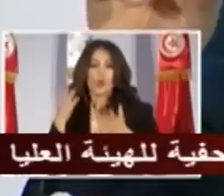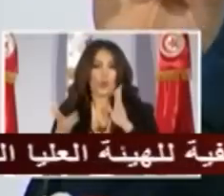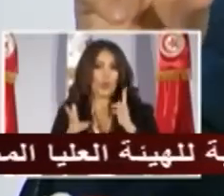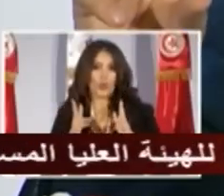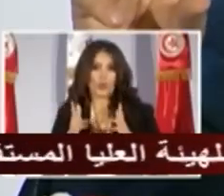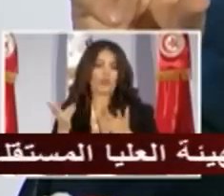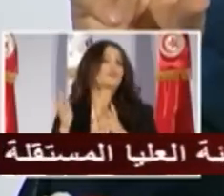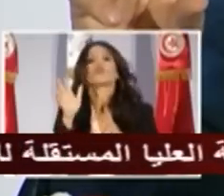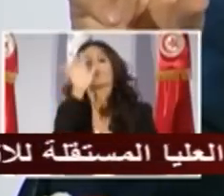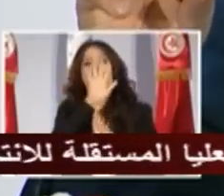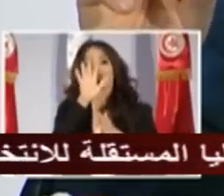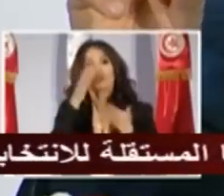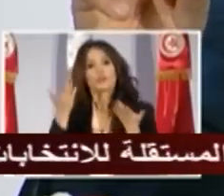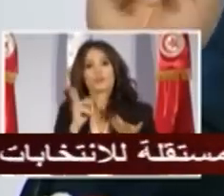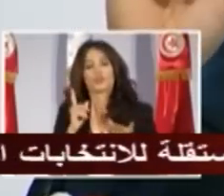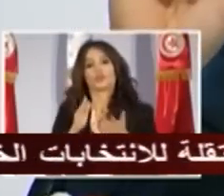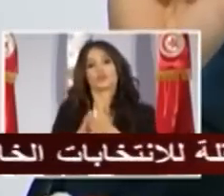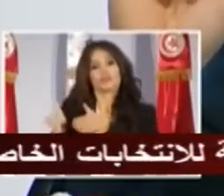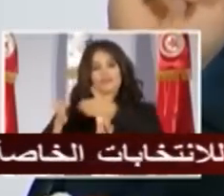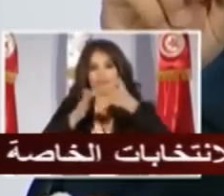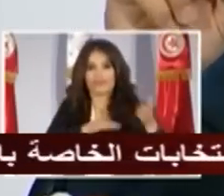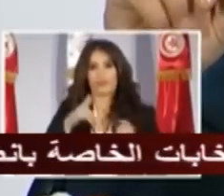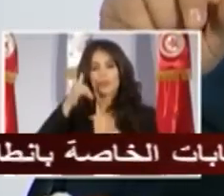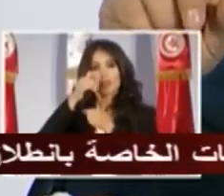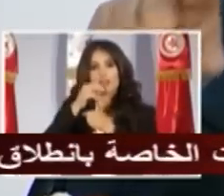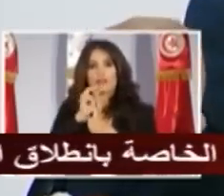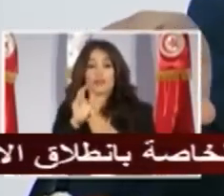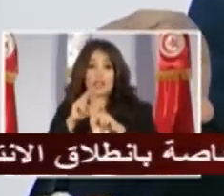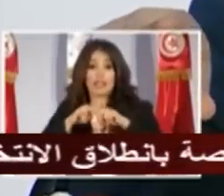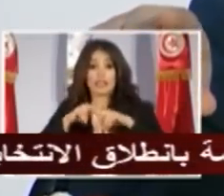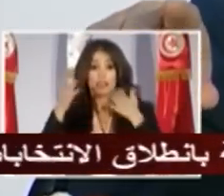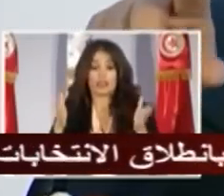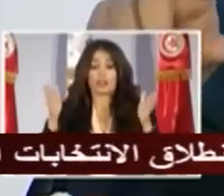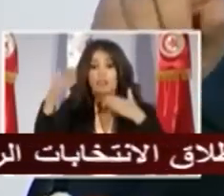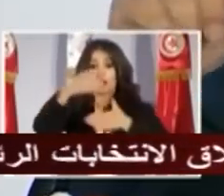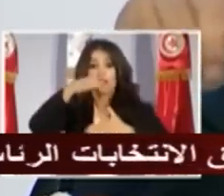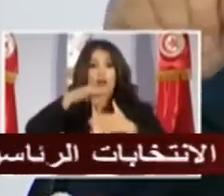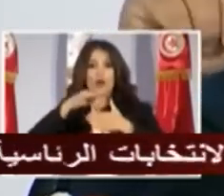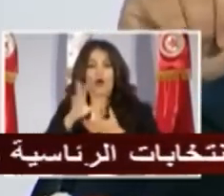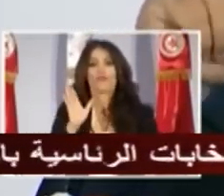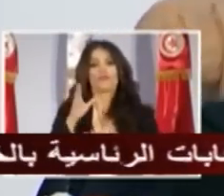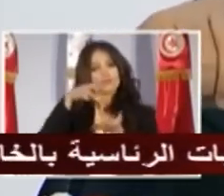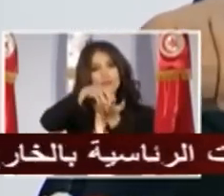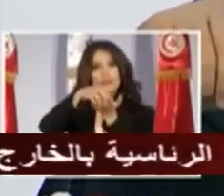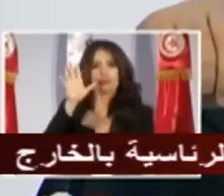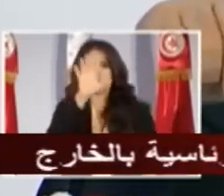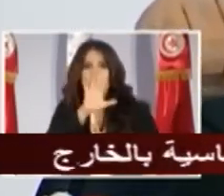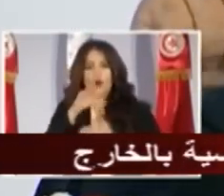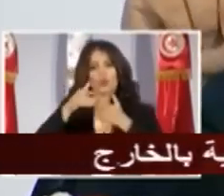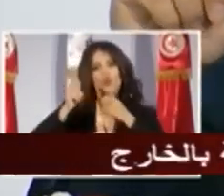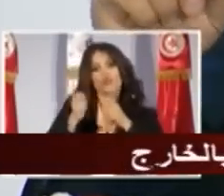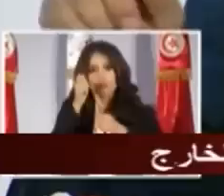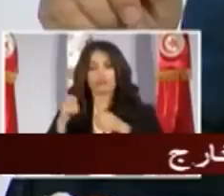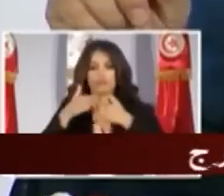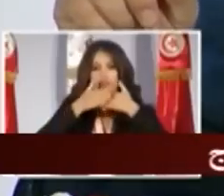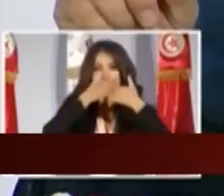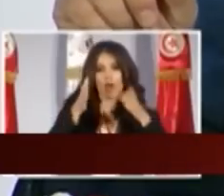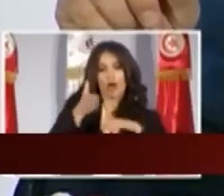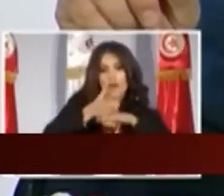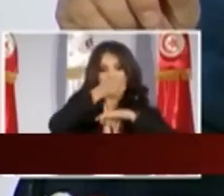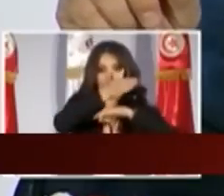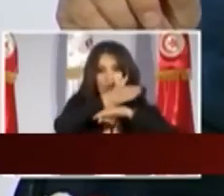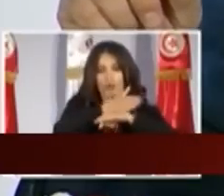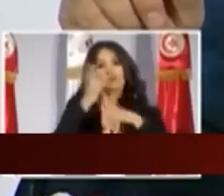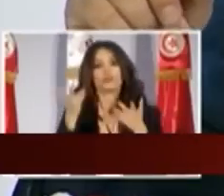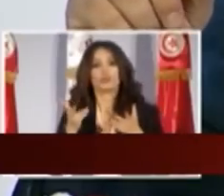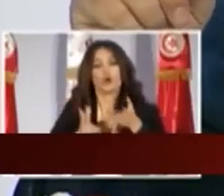مش كان عندنا مكتب في كاميرا وكان هو اللي يقبل سيدني ما عادش عنا بعثه دبلوماسيه